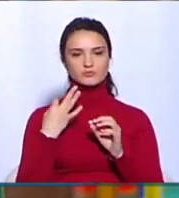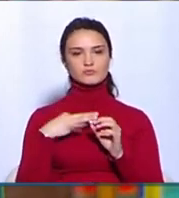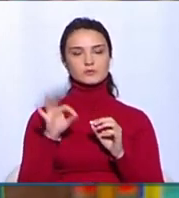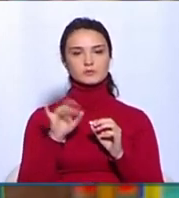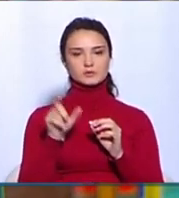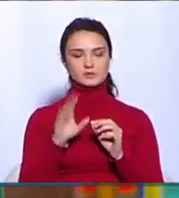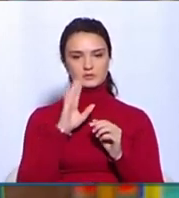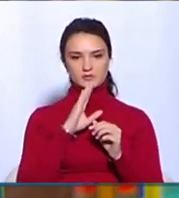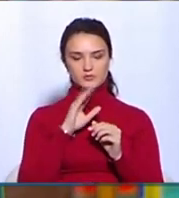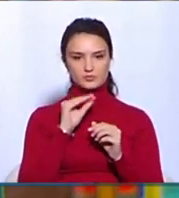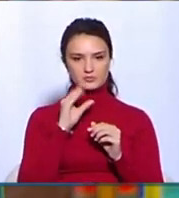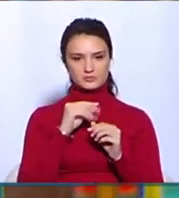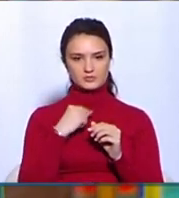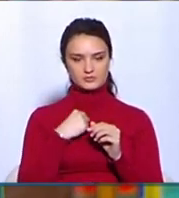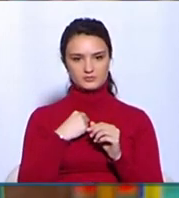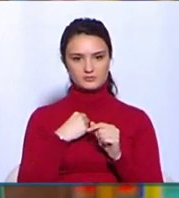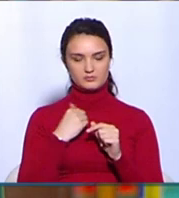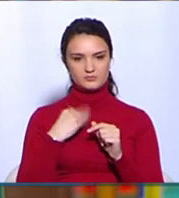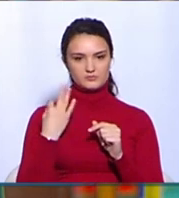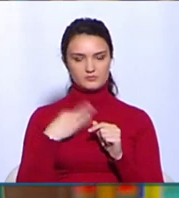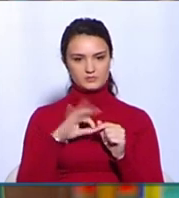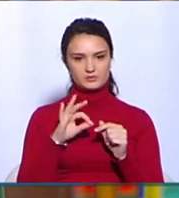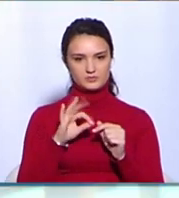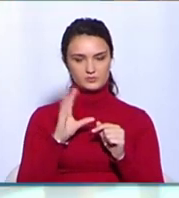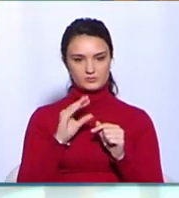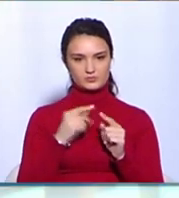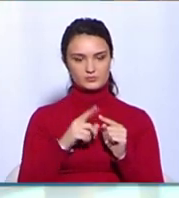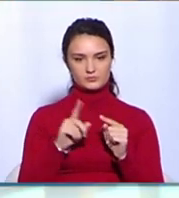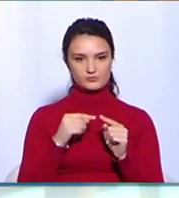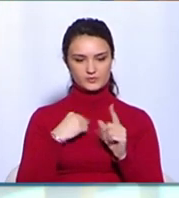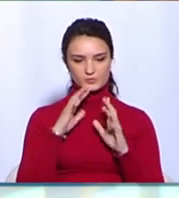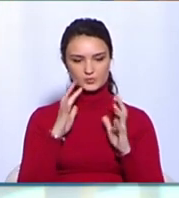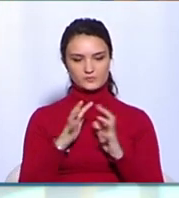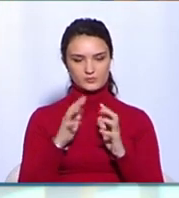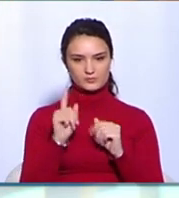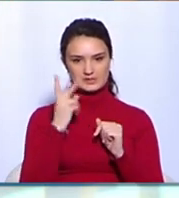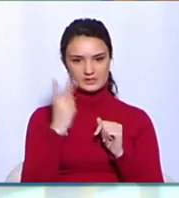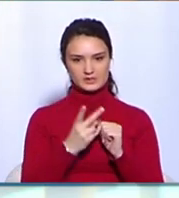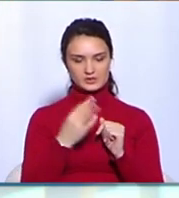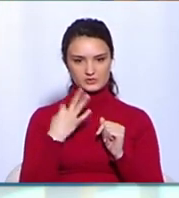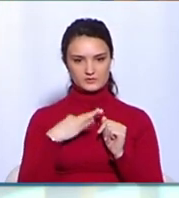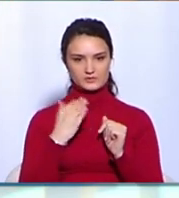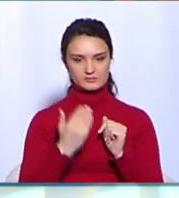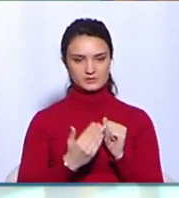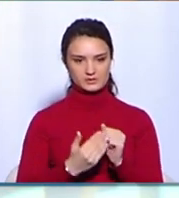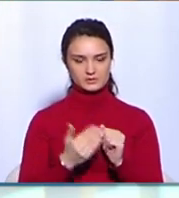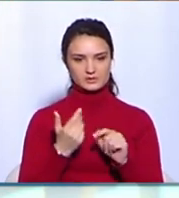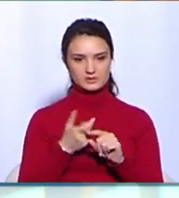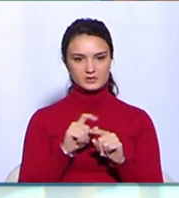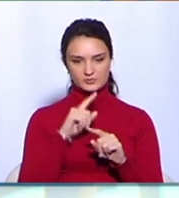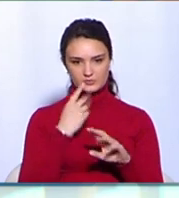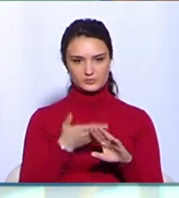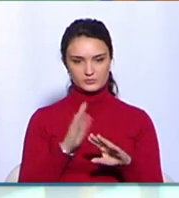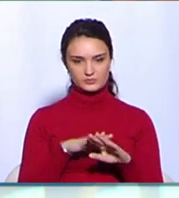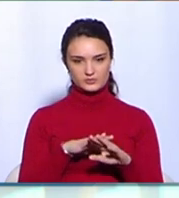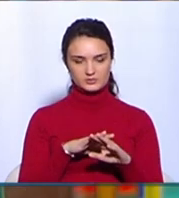შვილზე დედას, მაგრამ როდის შევეძინე მე ჩემ შვილს, იმიტომ რომ რაღაც ზრუნველობის ელემენტი რომ დაინახა შვილის მხრიდან. ძალიან